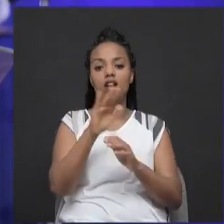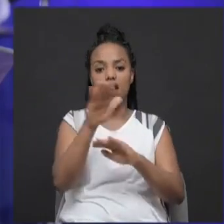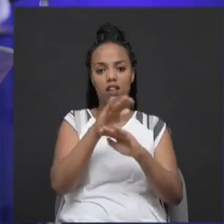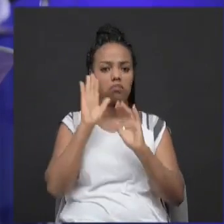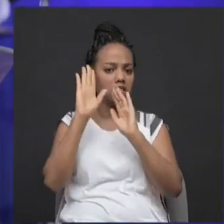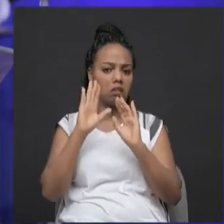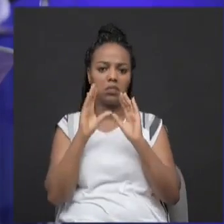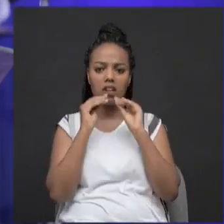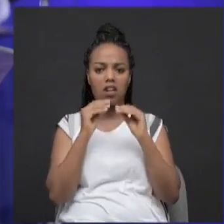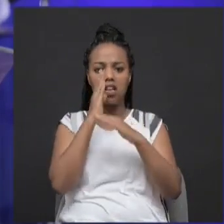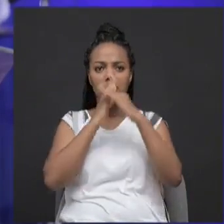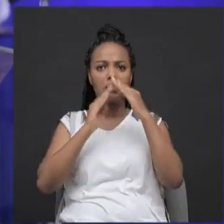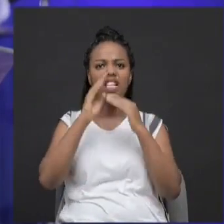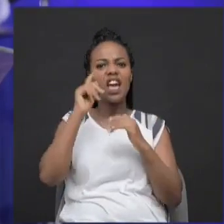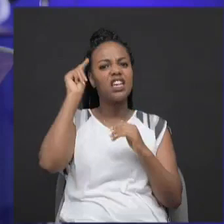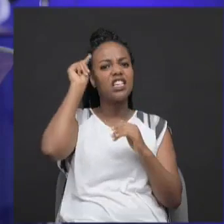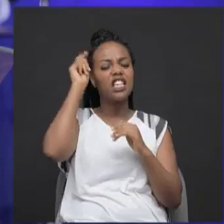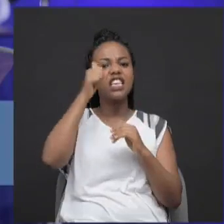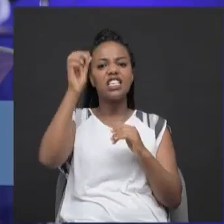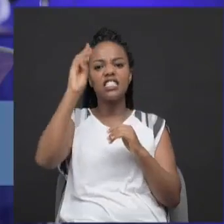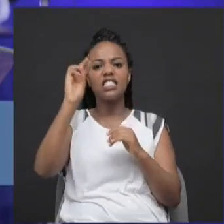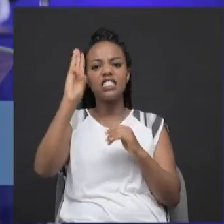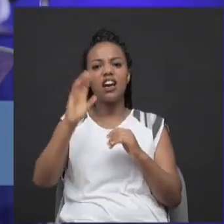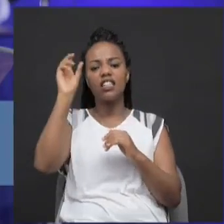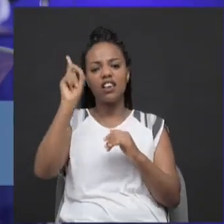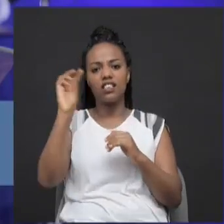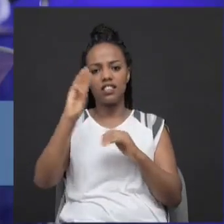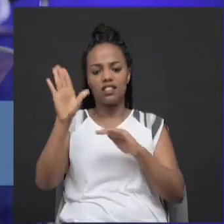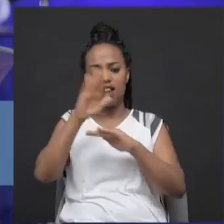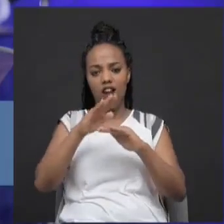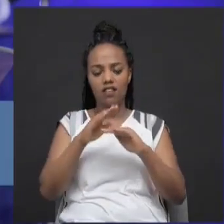ይናገራል። በትንቢተ ኢሳይያስ ምዕራፍ 57 ላይ አንድ ቃል ይናገራል።